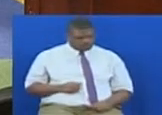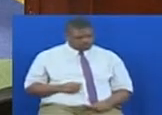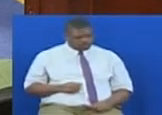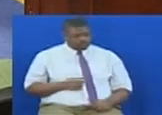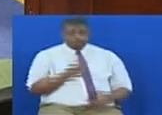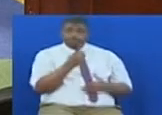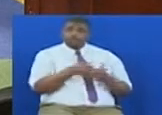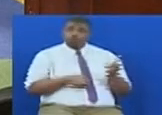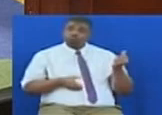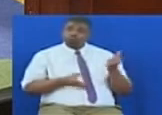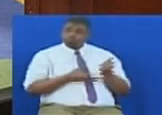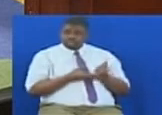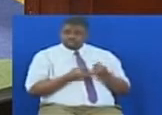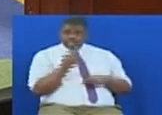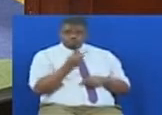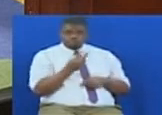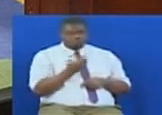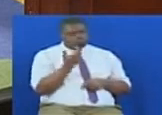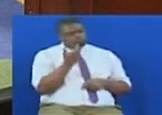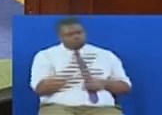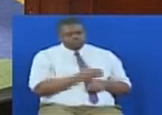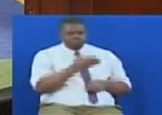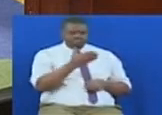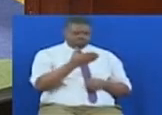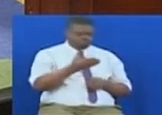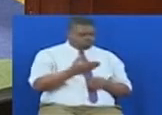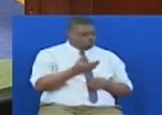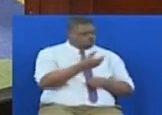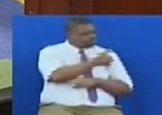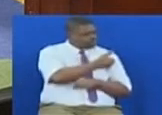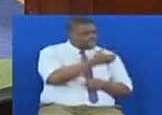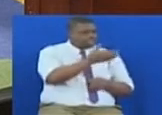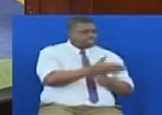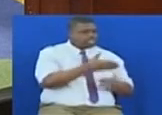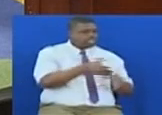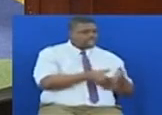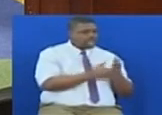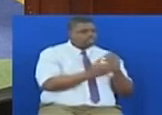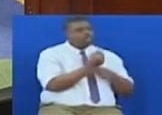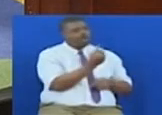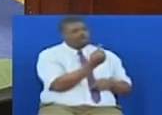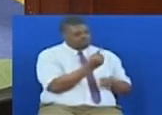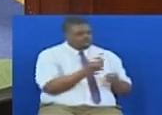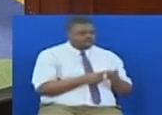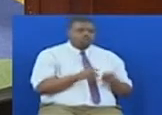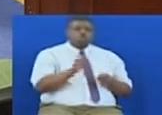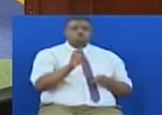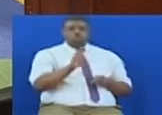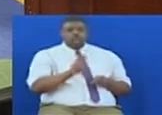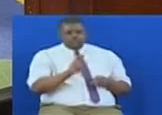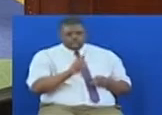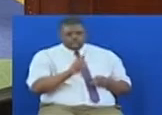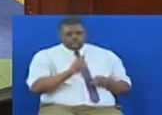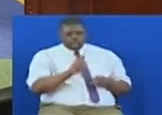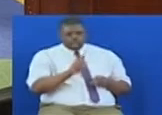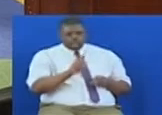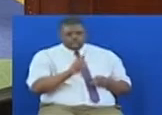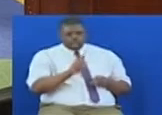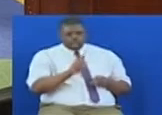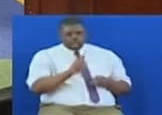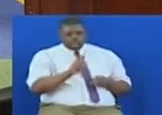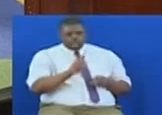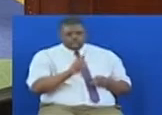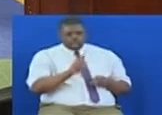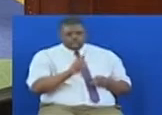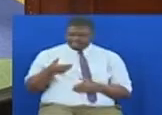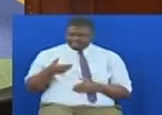jitihada katika kujenga hospitali za taifa, za wilaya, za mkoa, za wilaya, mpaka